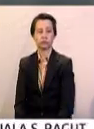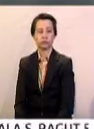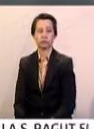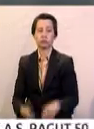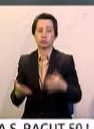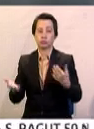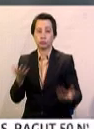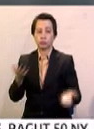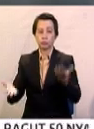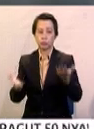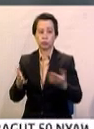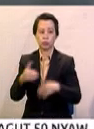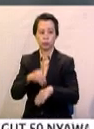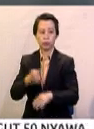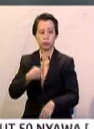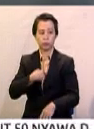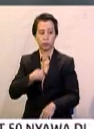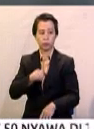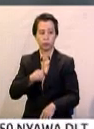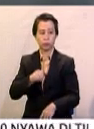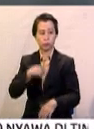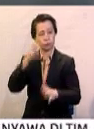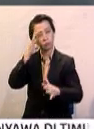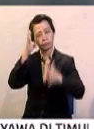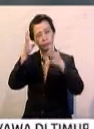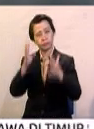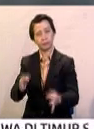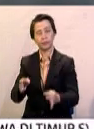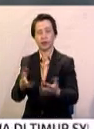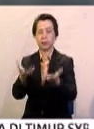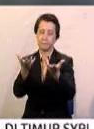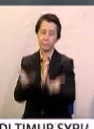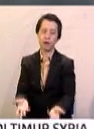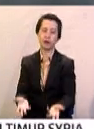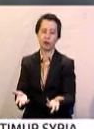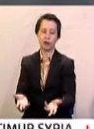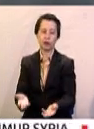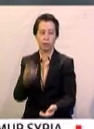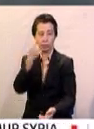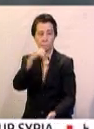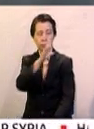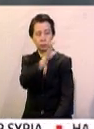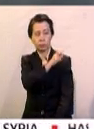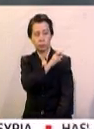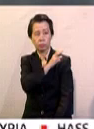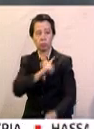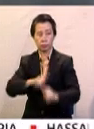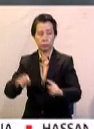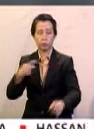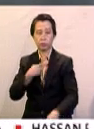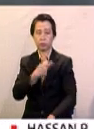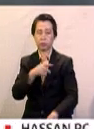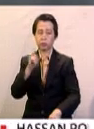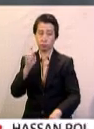saya satu keputusan yang beratlah pada coach. Tapi kami kena terima,